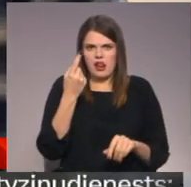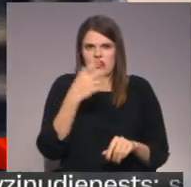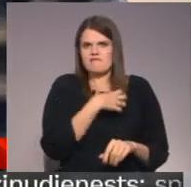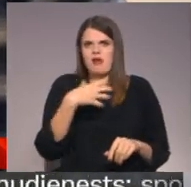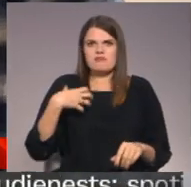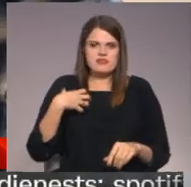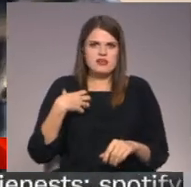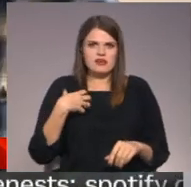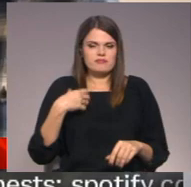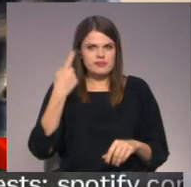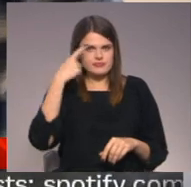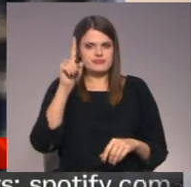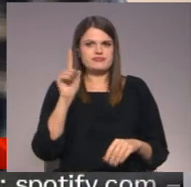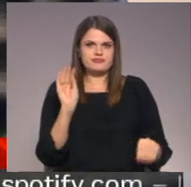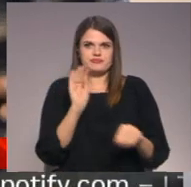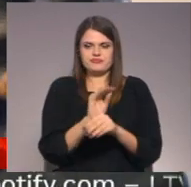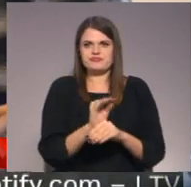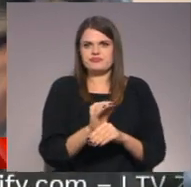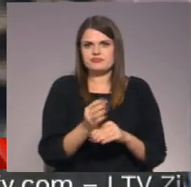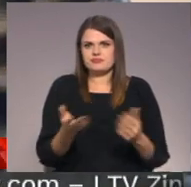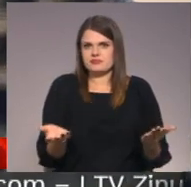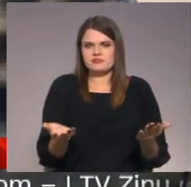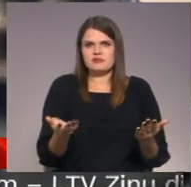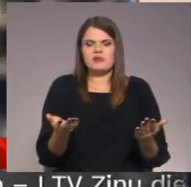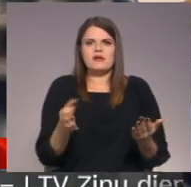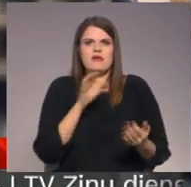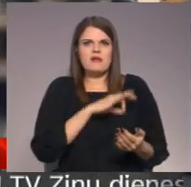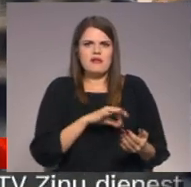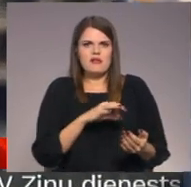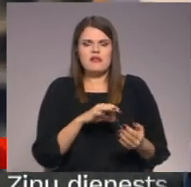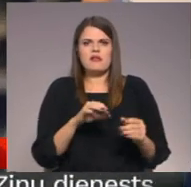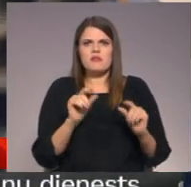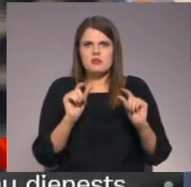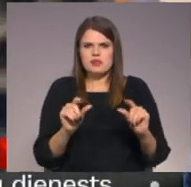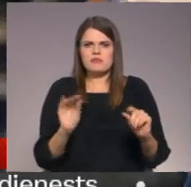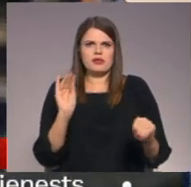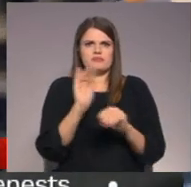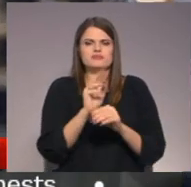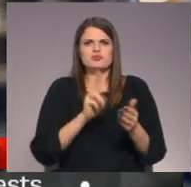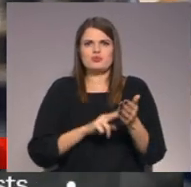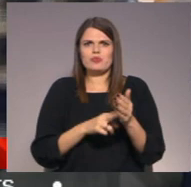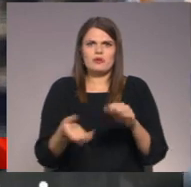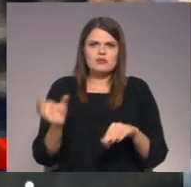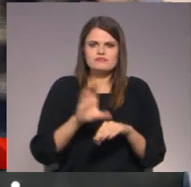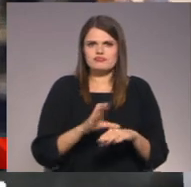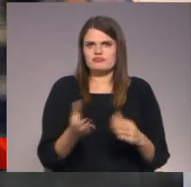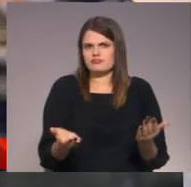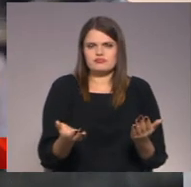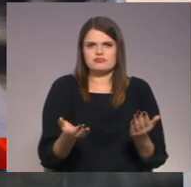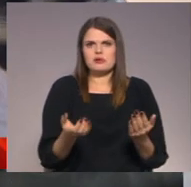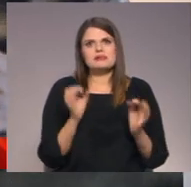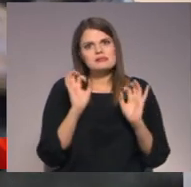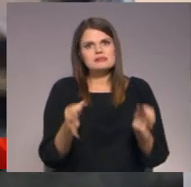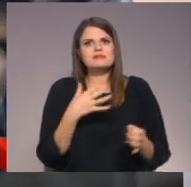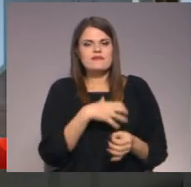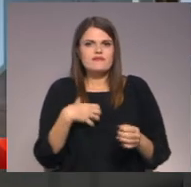brīdī mēs mēģinām pacelt tagad algas, nodokļus un visu pārējo, kas būtu